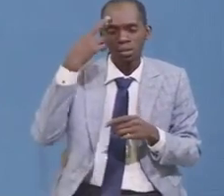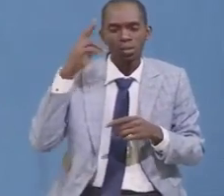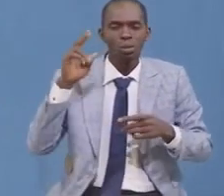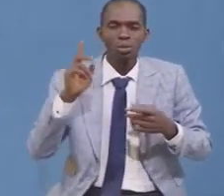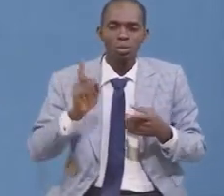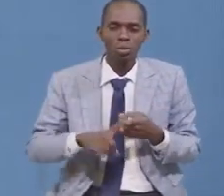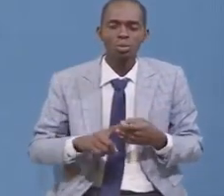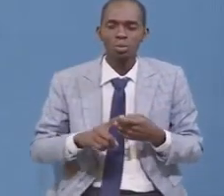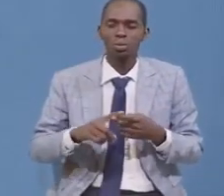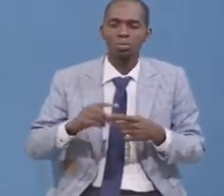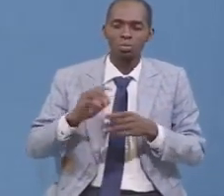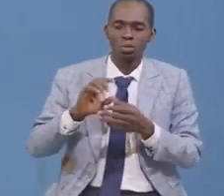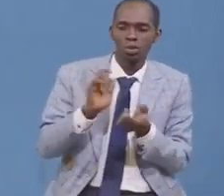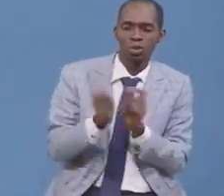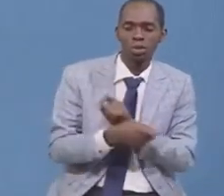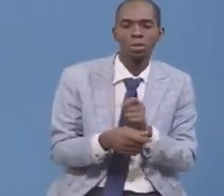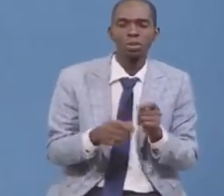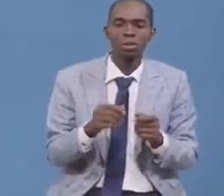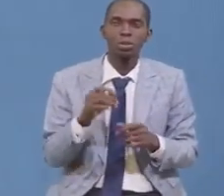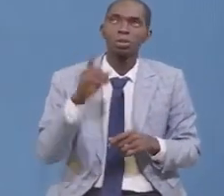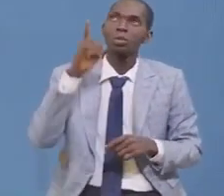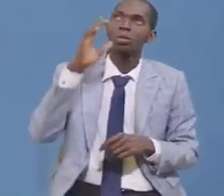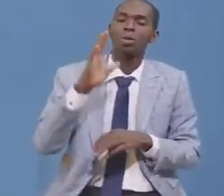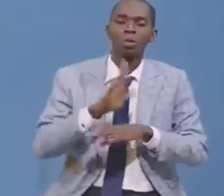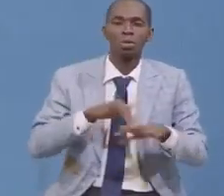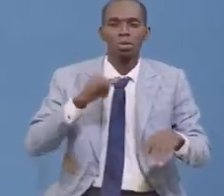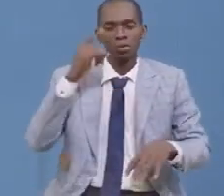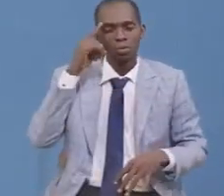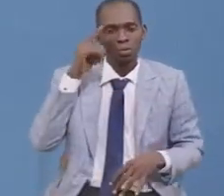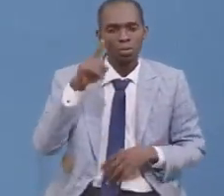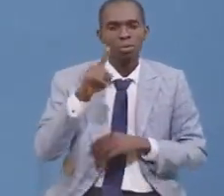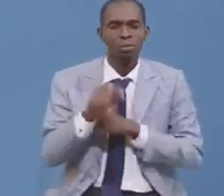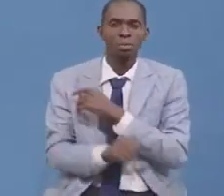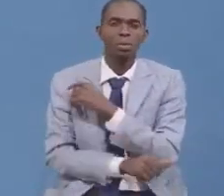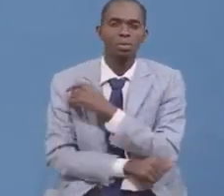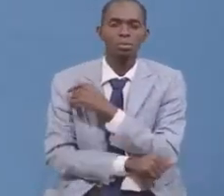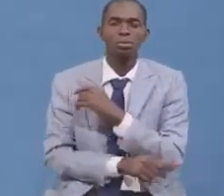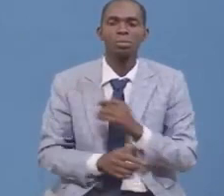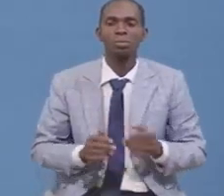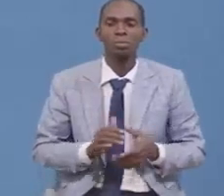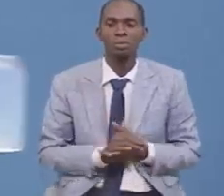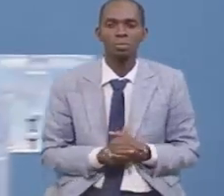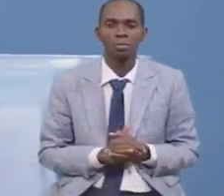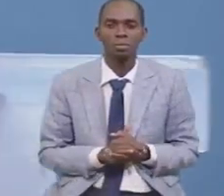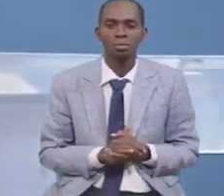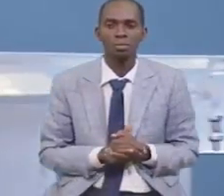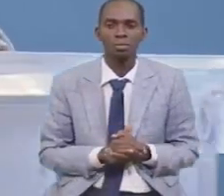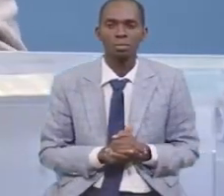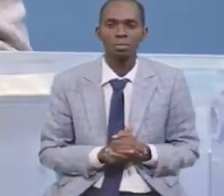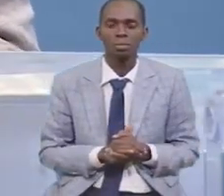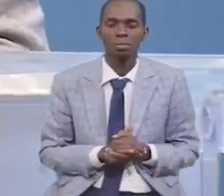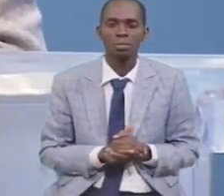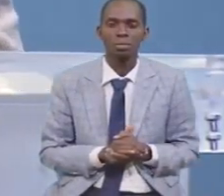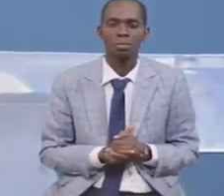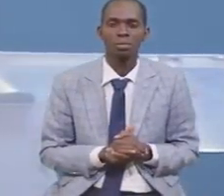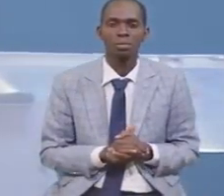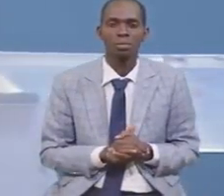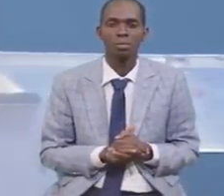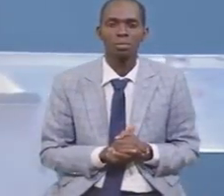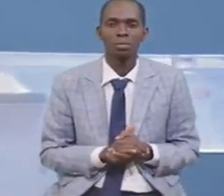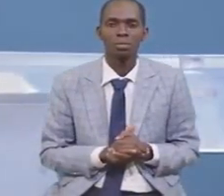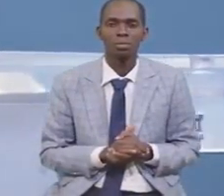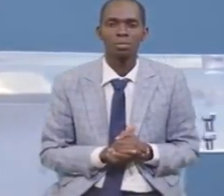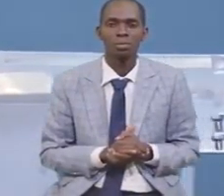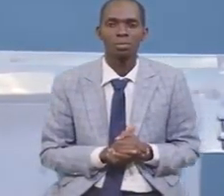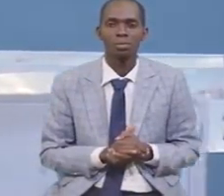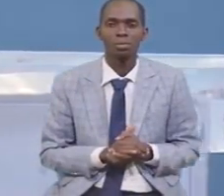that calling. అబ్రహాం ఏ కారణం చేత ఎక్కడైనను ఎవరి చేతనైనను దేవుని పిలుపును తన జీవితంలో మార్పు చేసుకోవడానికి